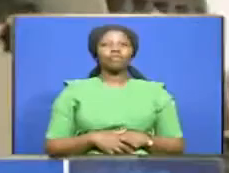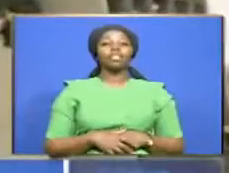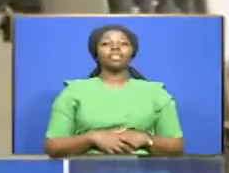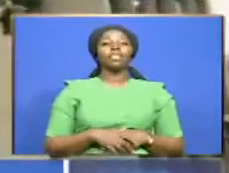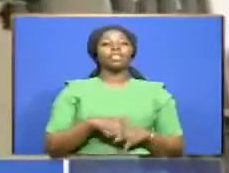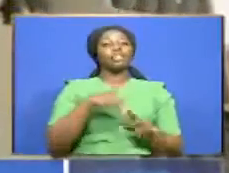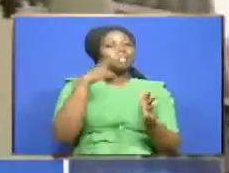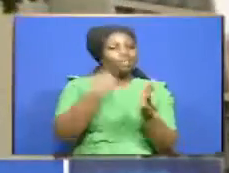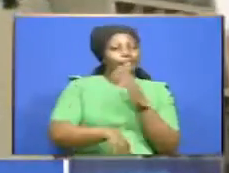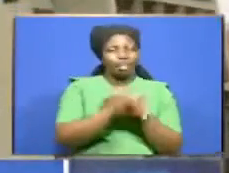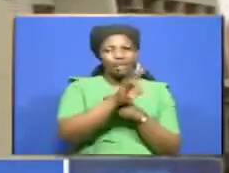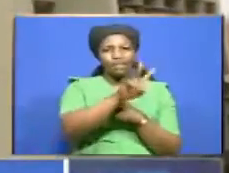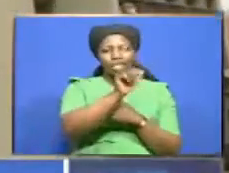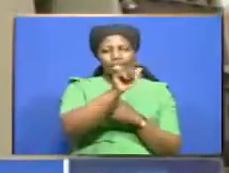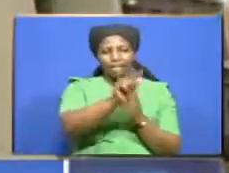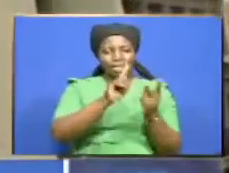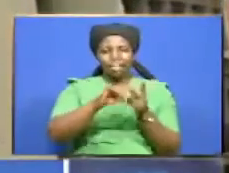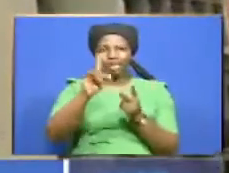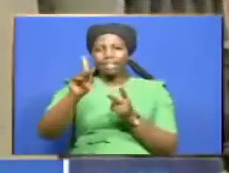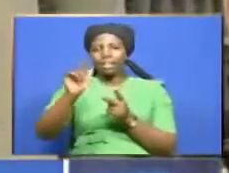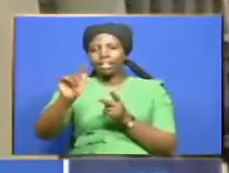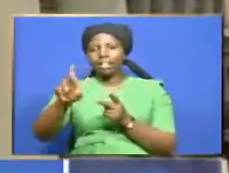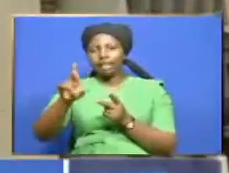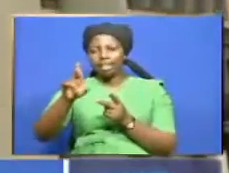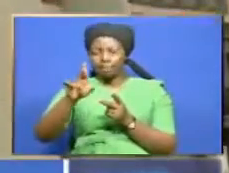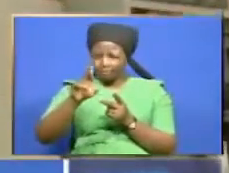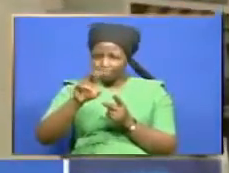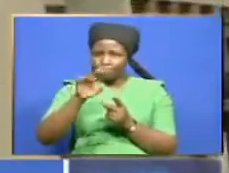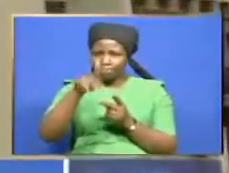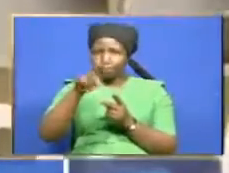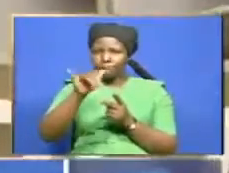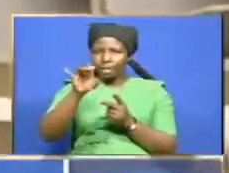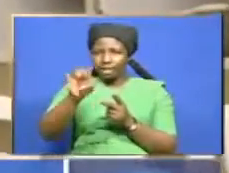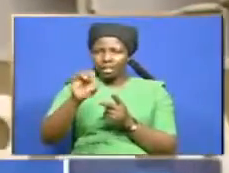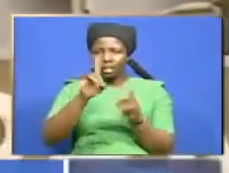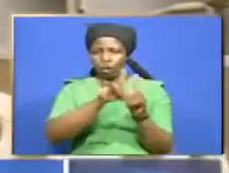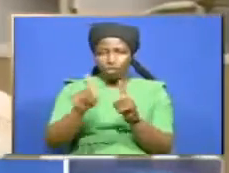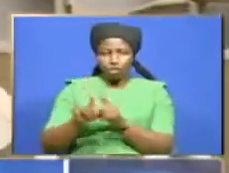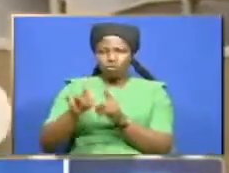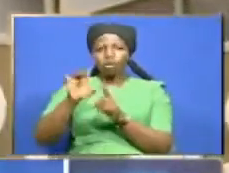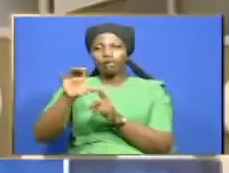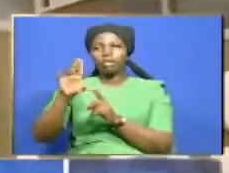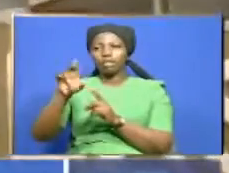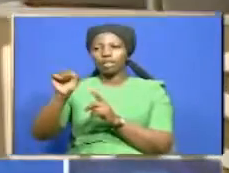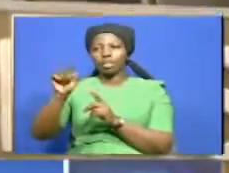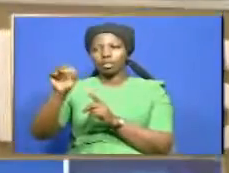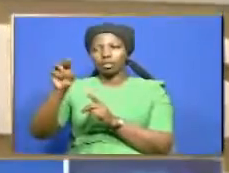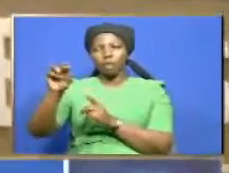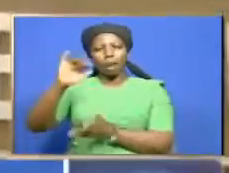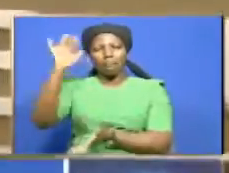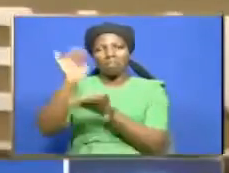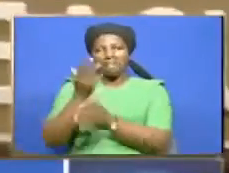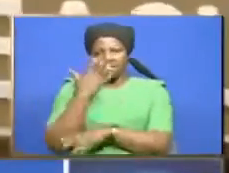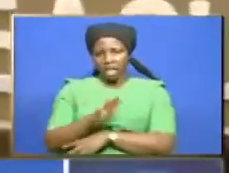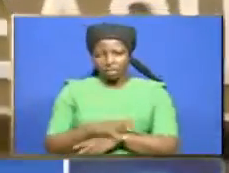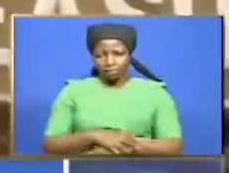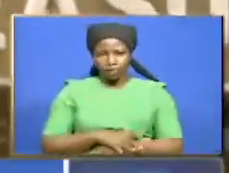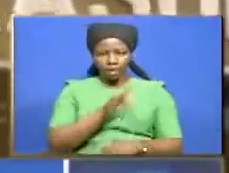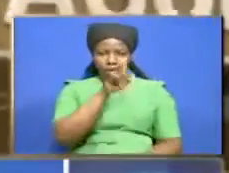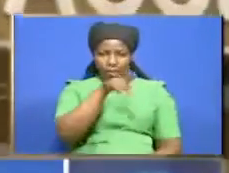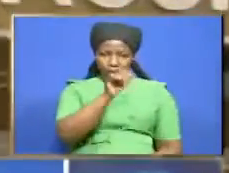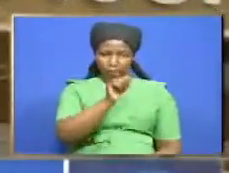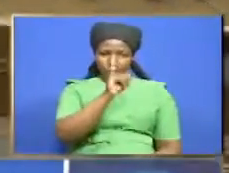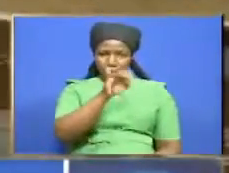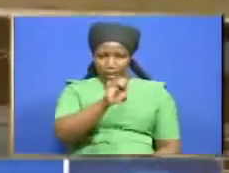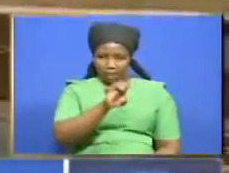ushuru wa mapato, ushuru wa utengenezaji bidhaa na ushuru wa uagizaji bidhaa. Ushuru wa mapato katika miezi mitatu kabla ya